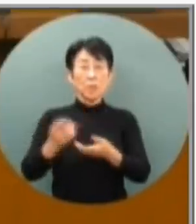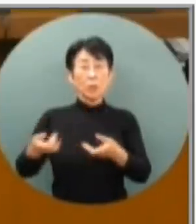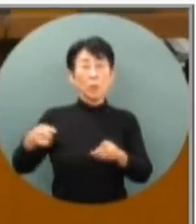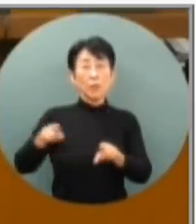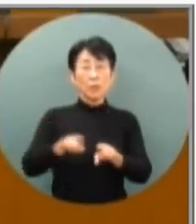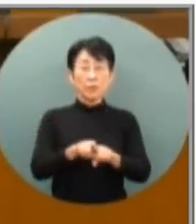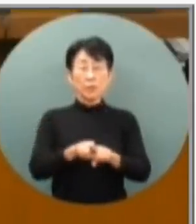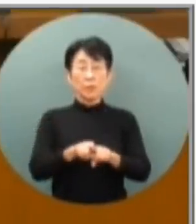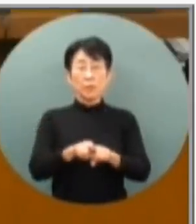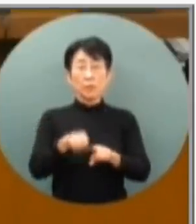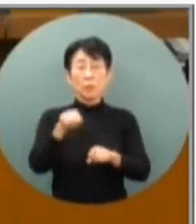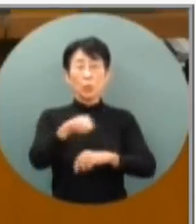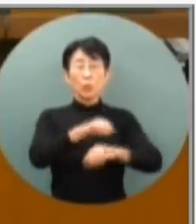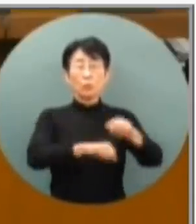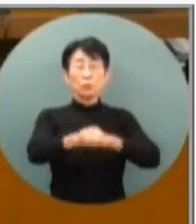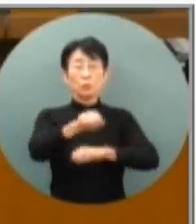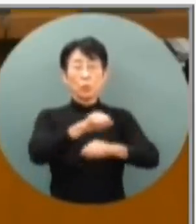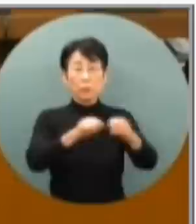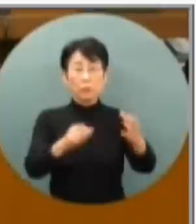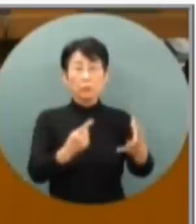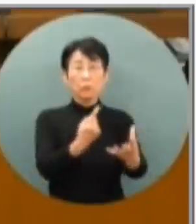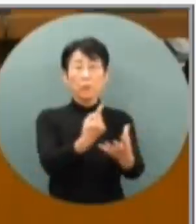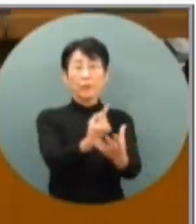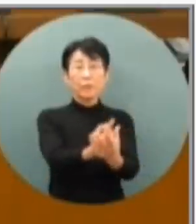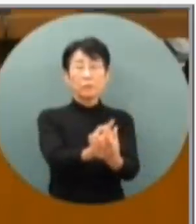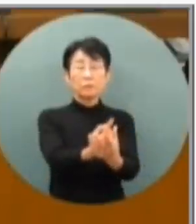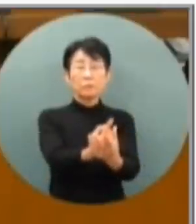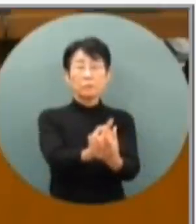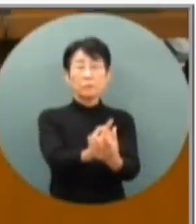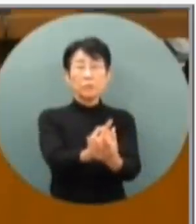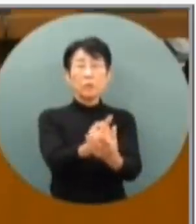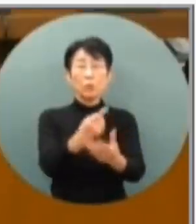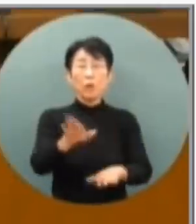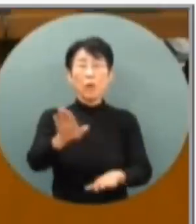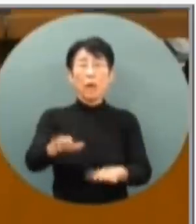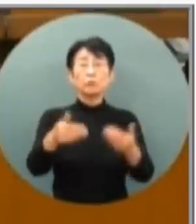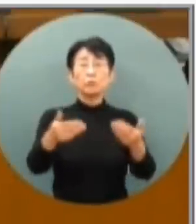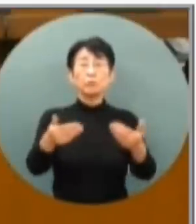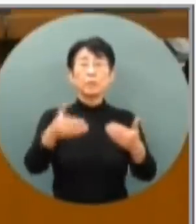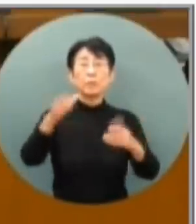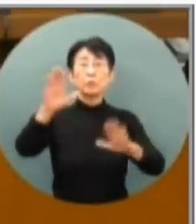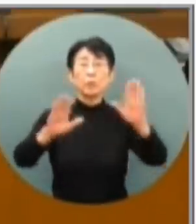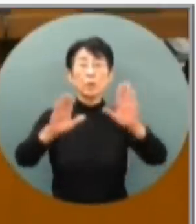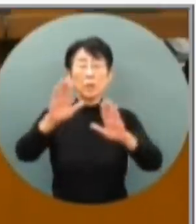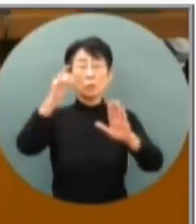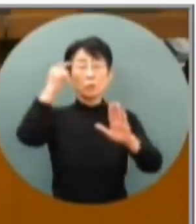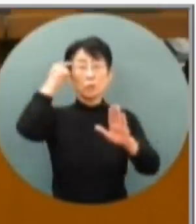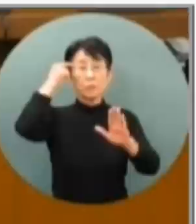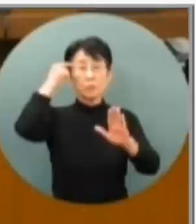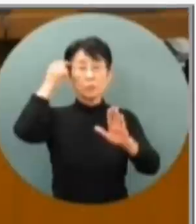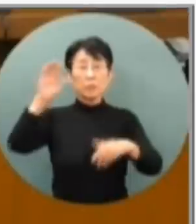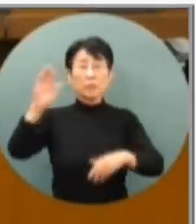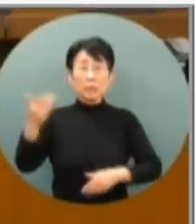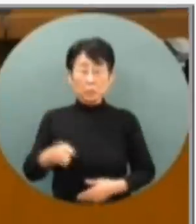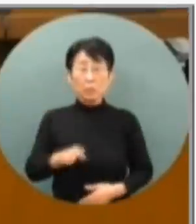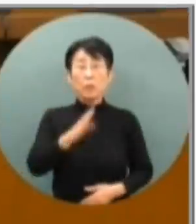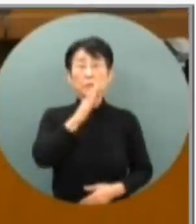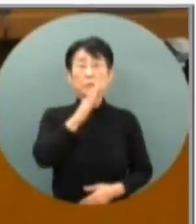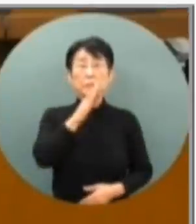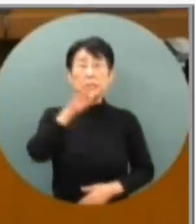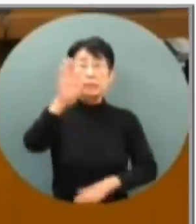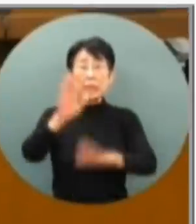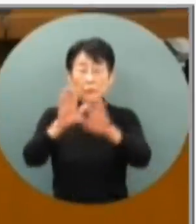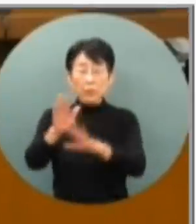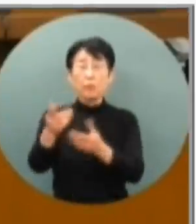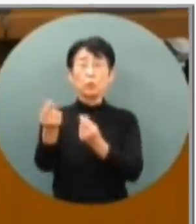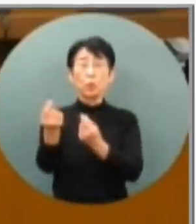この運動に加わっていくというのがあるべき姿だと思いますし、実態は現実そうなっているというふう